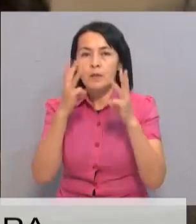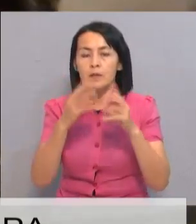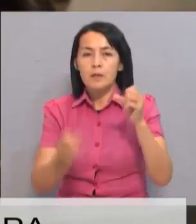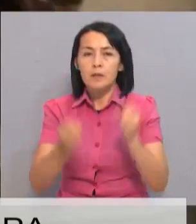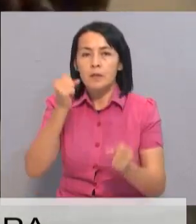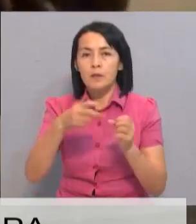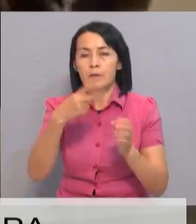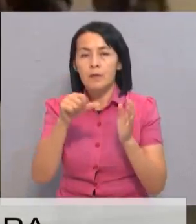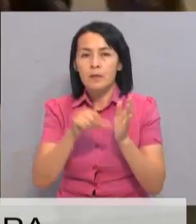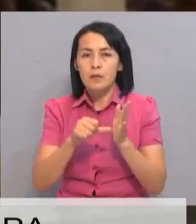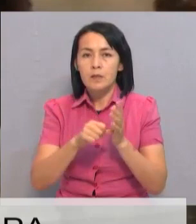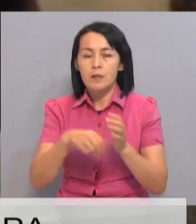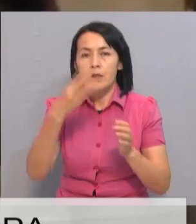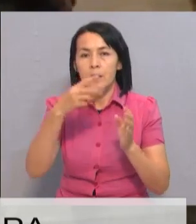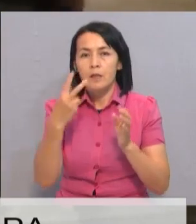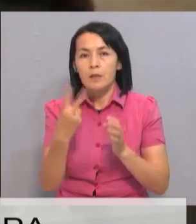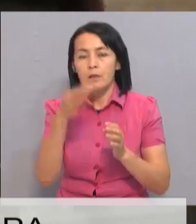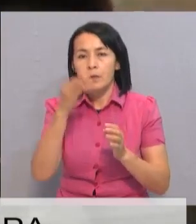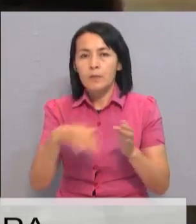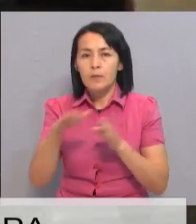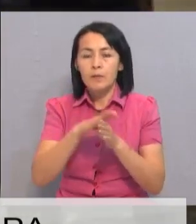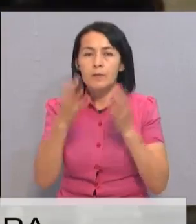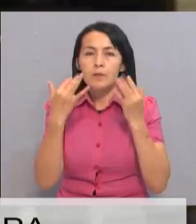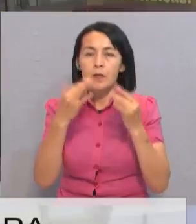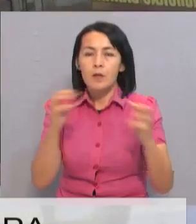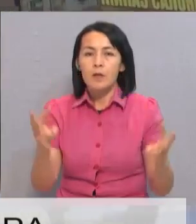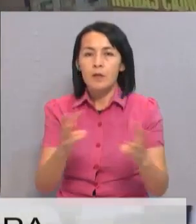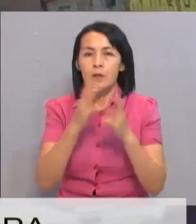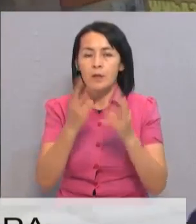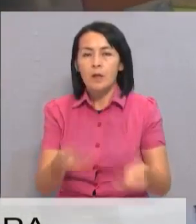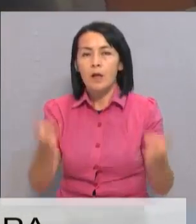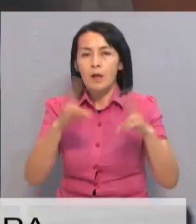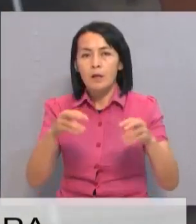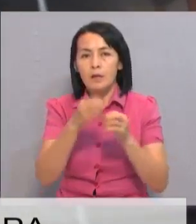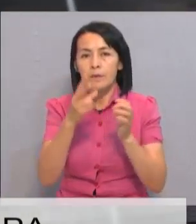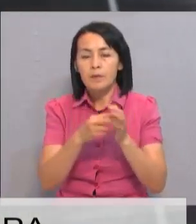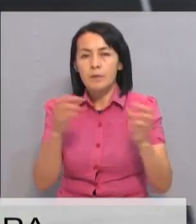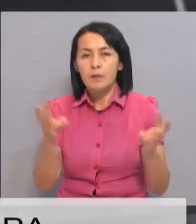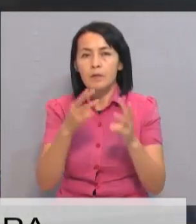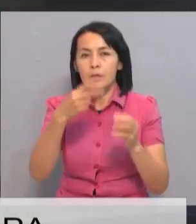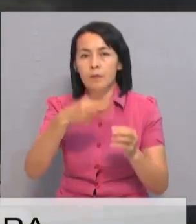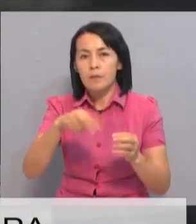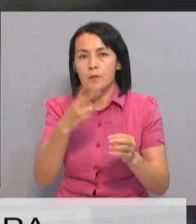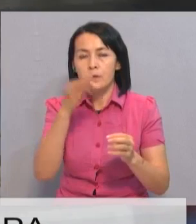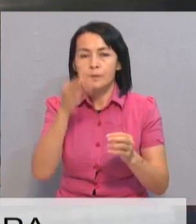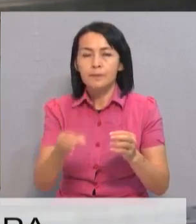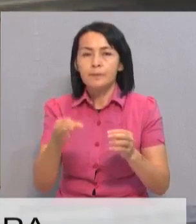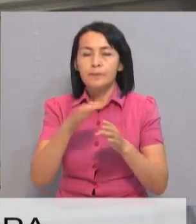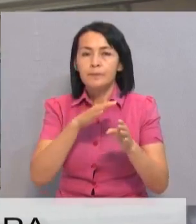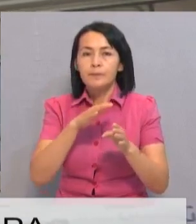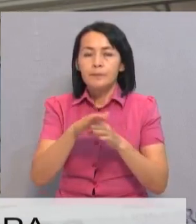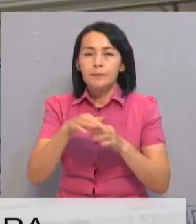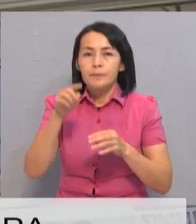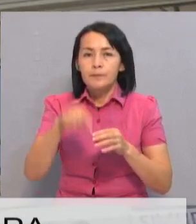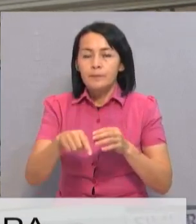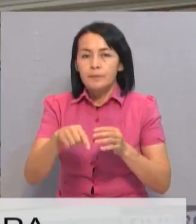транспорте 26, 32% от общего количества пожаров. Остальные 18 пожаров или 22% происходят